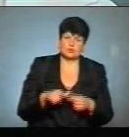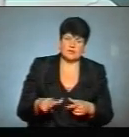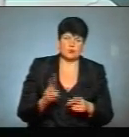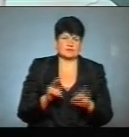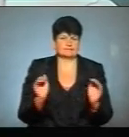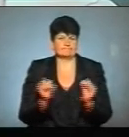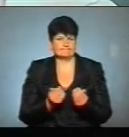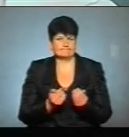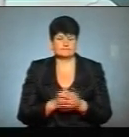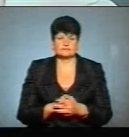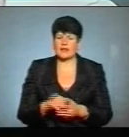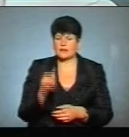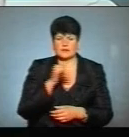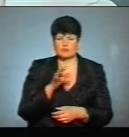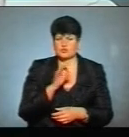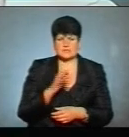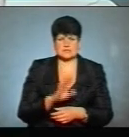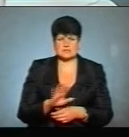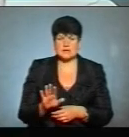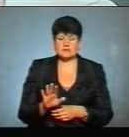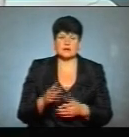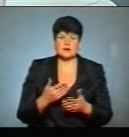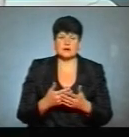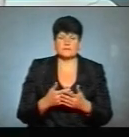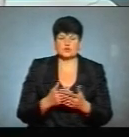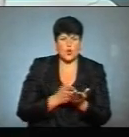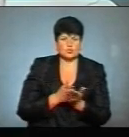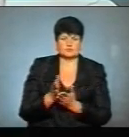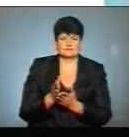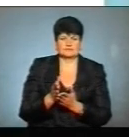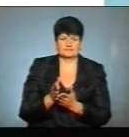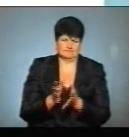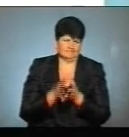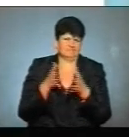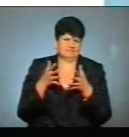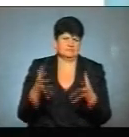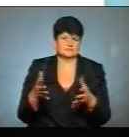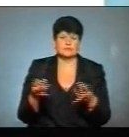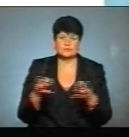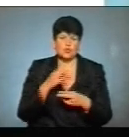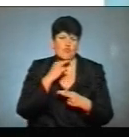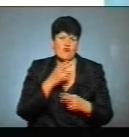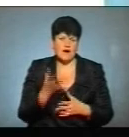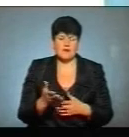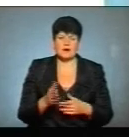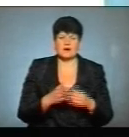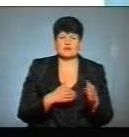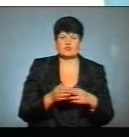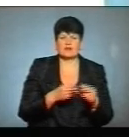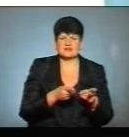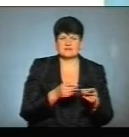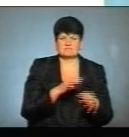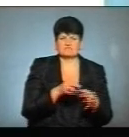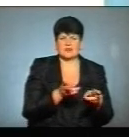менший? Ну, не можна так сказати, що десь раптово якась професія потребує більше зараз уваги, чи якась професія, можливо, відпала.